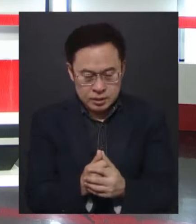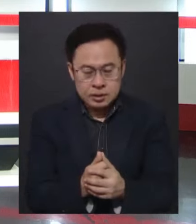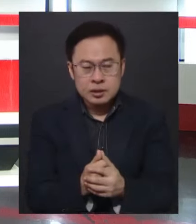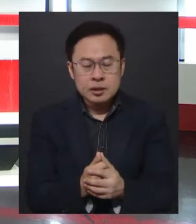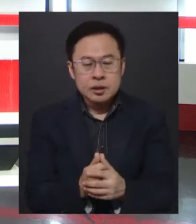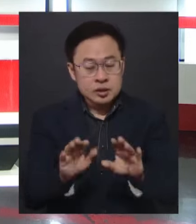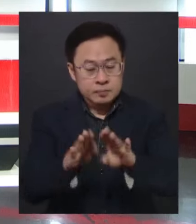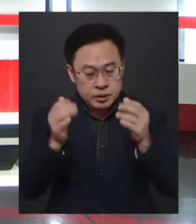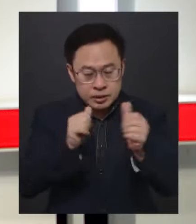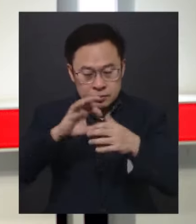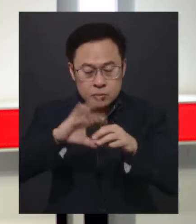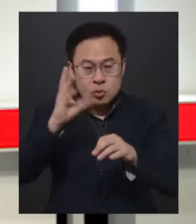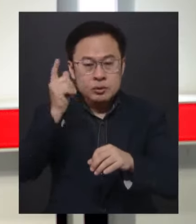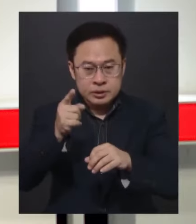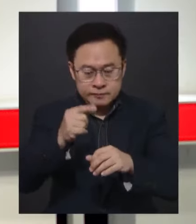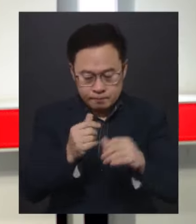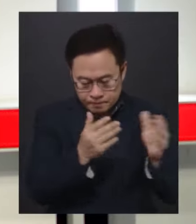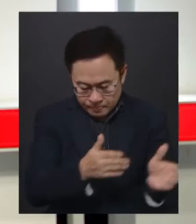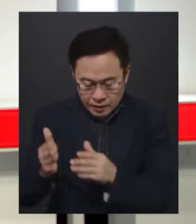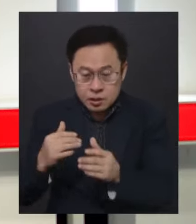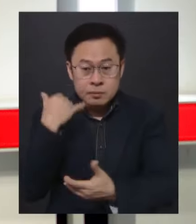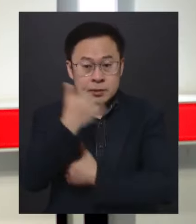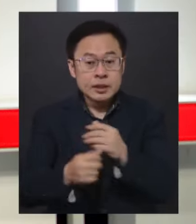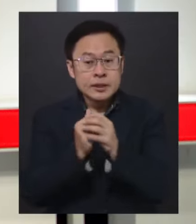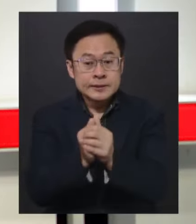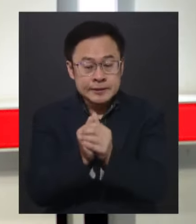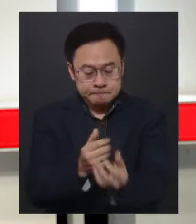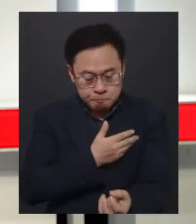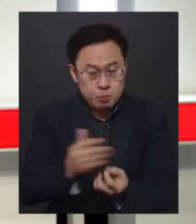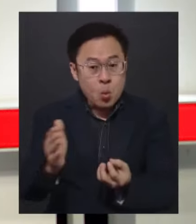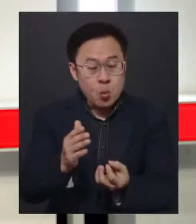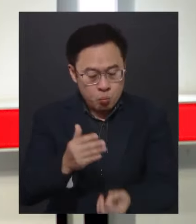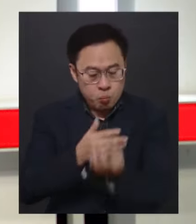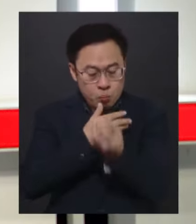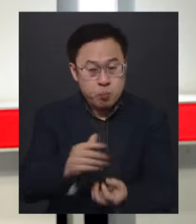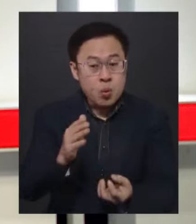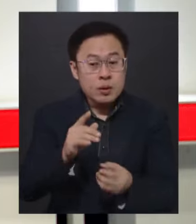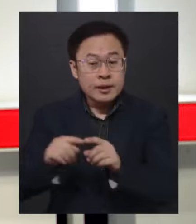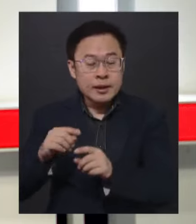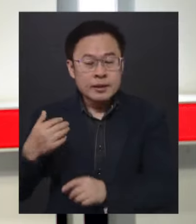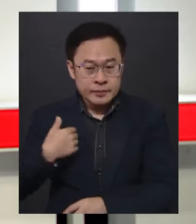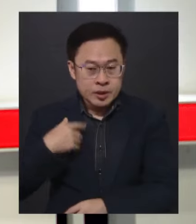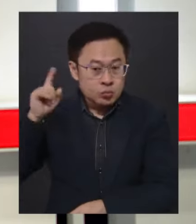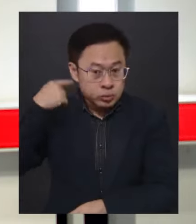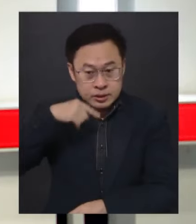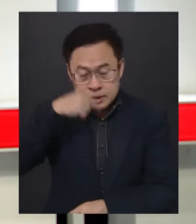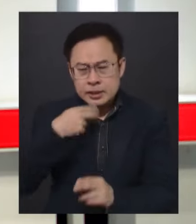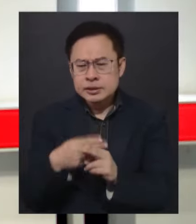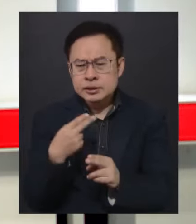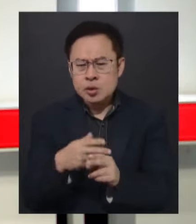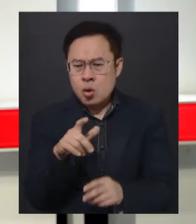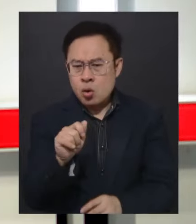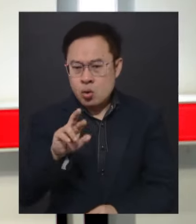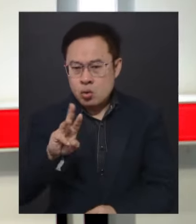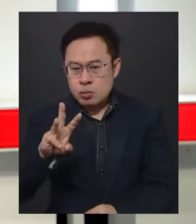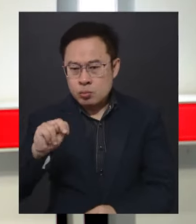ทีนี้ค่ะขยับมาที่ศึกเบิเทนนิรายการใหญ่ที่จีนกันหน่อยค่ะล่าสุดค่ะเป็นทัพนักกีฬาไทยของเรานะฮอย่างอรวค่ะที่สามารถผ่านเข้าสู่รอบ